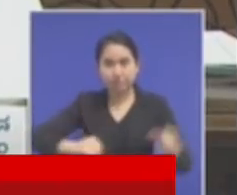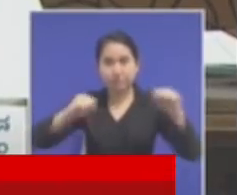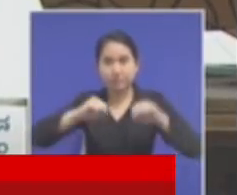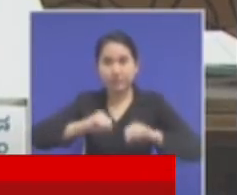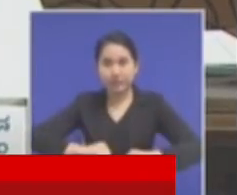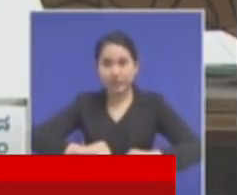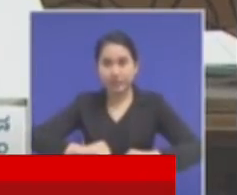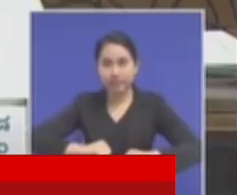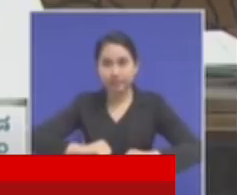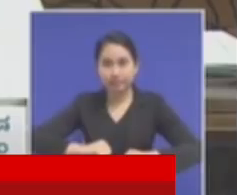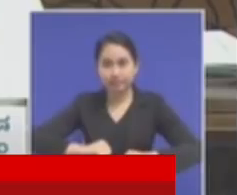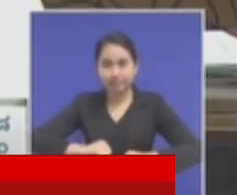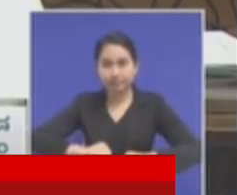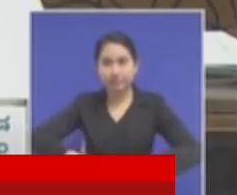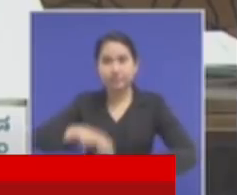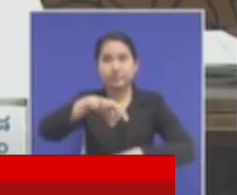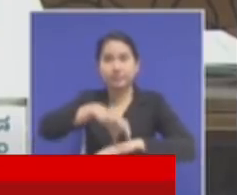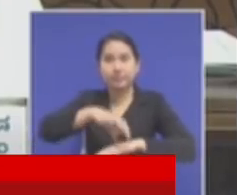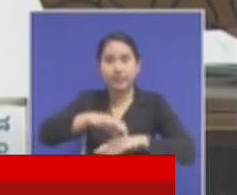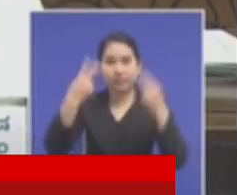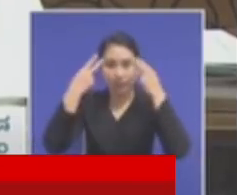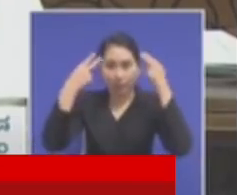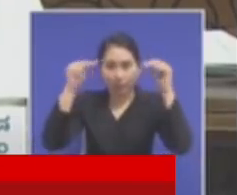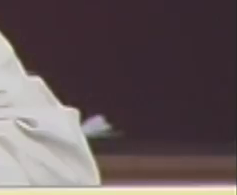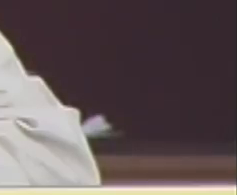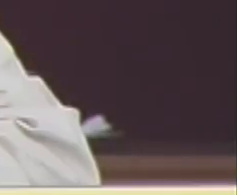รัฐสภาให้ดำรงตำแหน่งนายกรัฐมนตรี